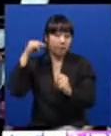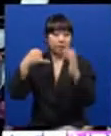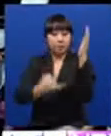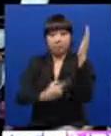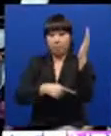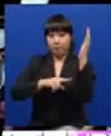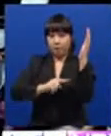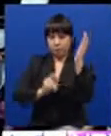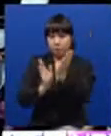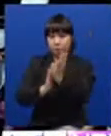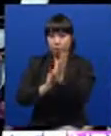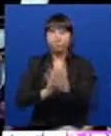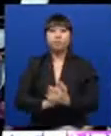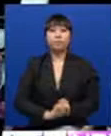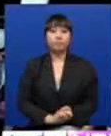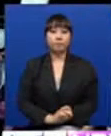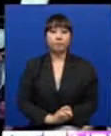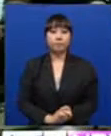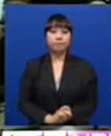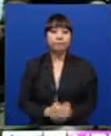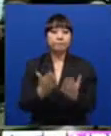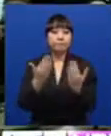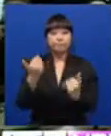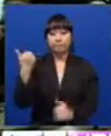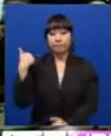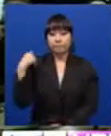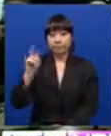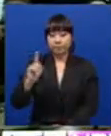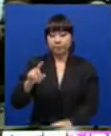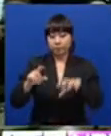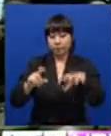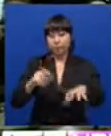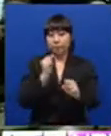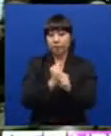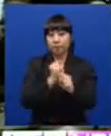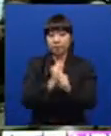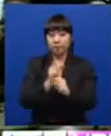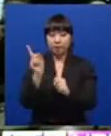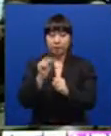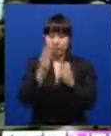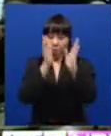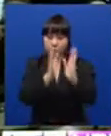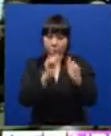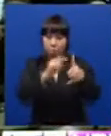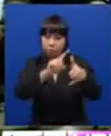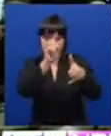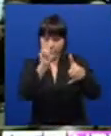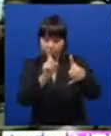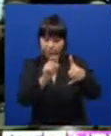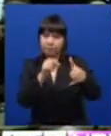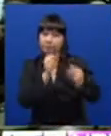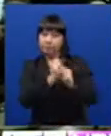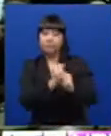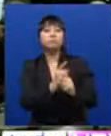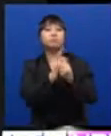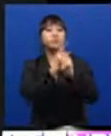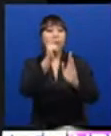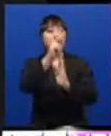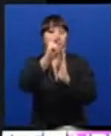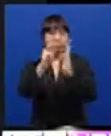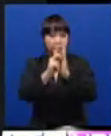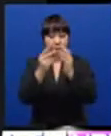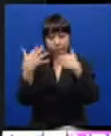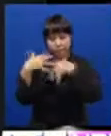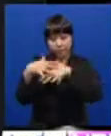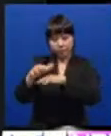ปัตตานีนอกจากนี้ช่วยเน้นย้ำให้หน่วยปฏิบัติต่อผู้ต้องสงสัยตามกรอบของกฎหมายและประสานให้ผู้นำ